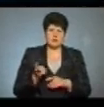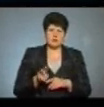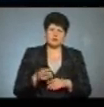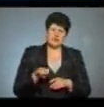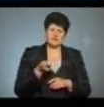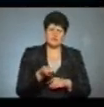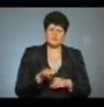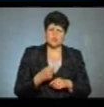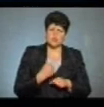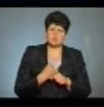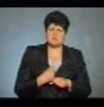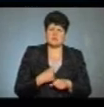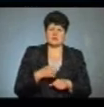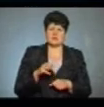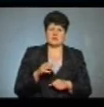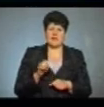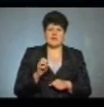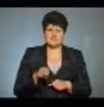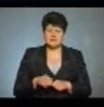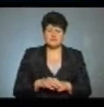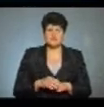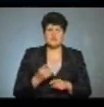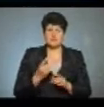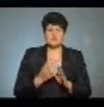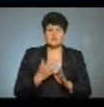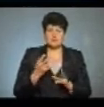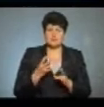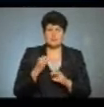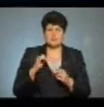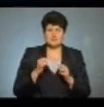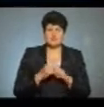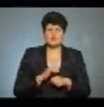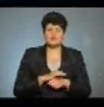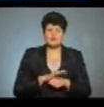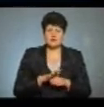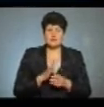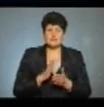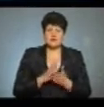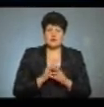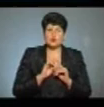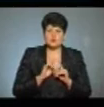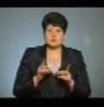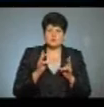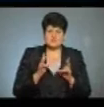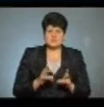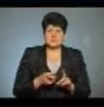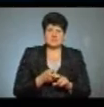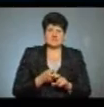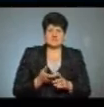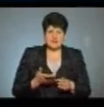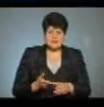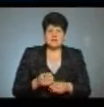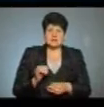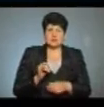вам пробірку і зробіть мені тест. В першу чергу треба пам'ятати про те, що COVID-19 відноситься до особливо небезпечних інфекцій. І